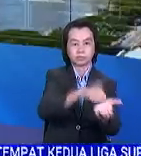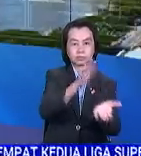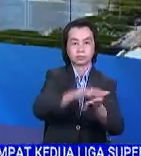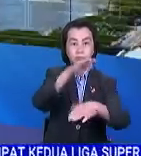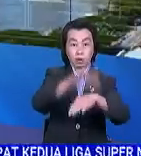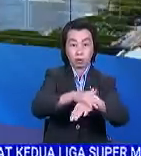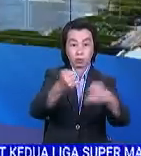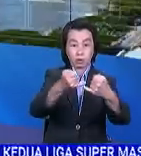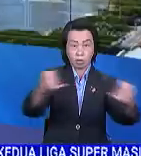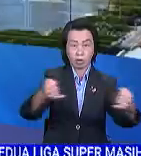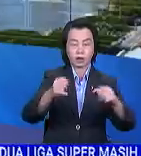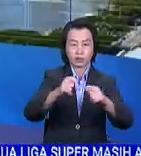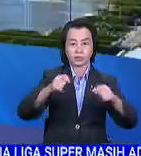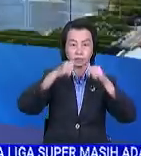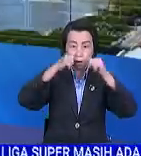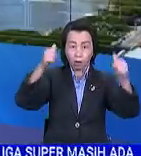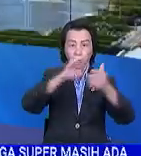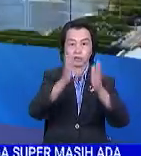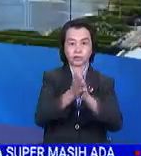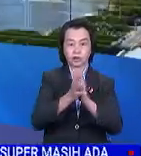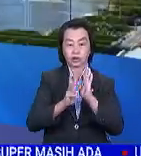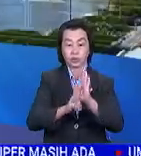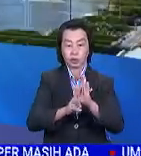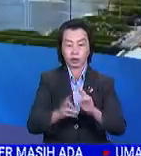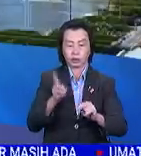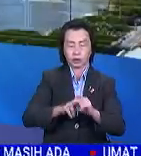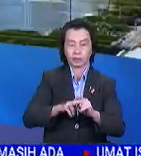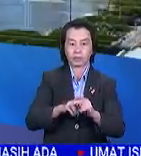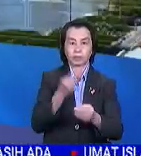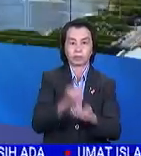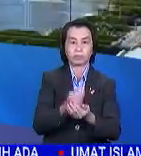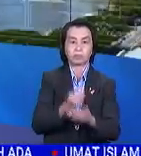talian di tempat awam serta menjadi Ejen tambah